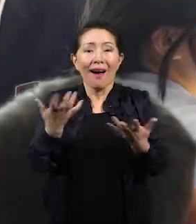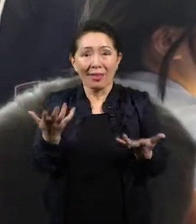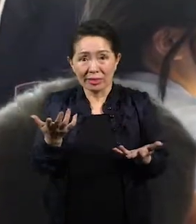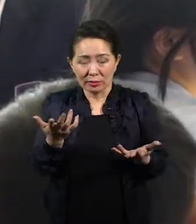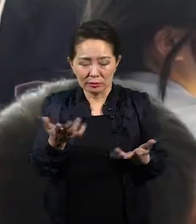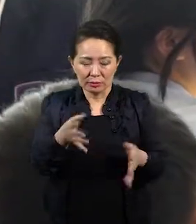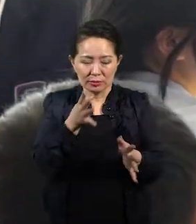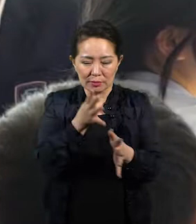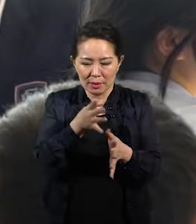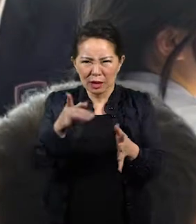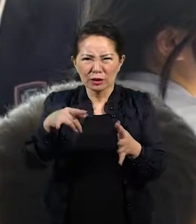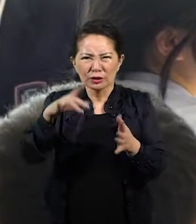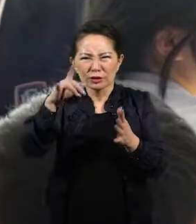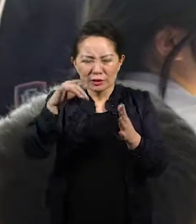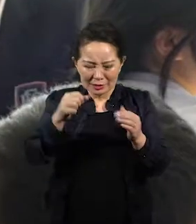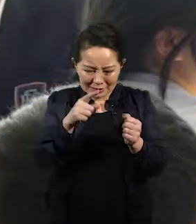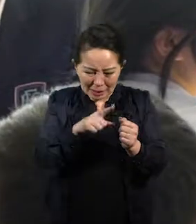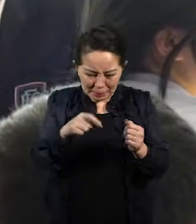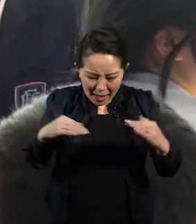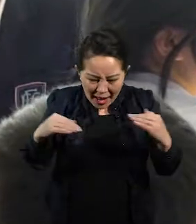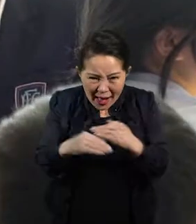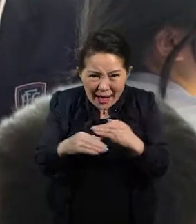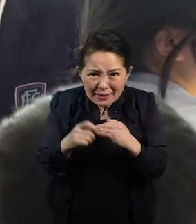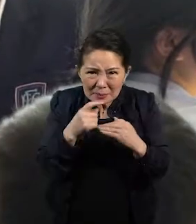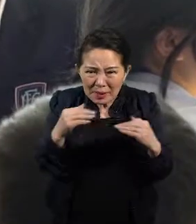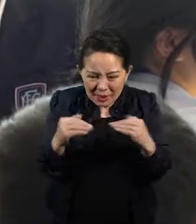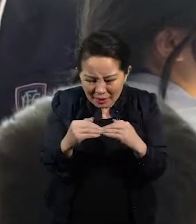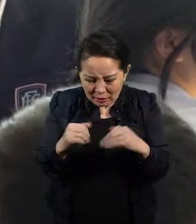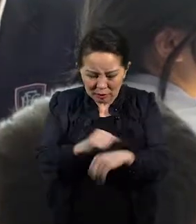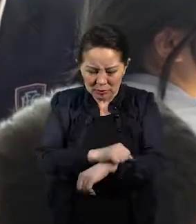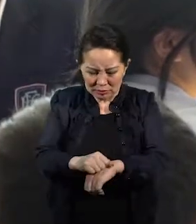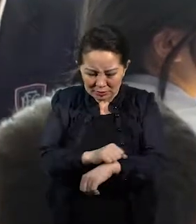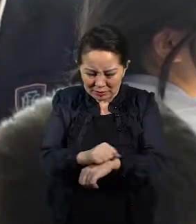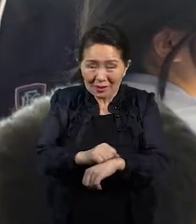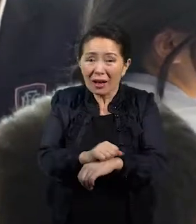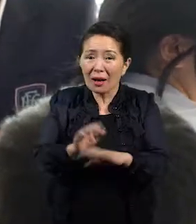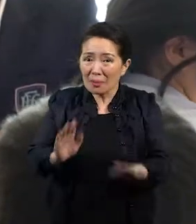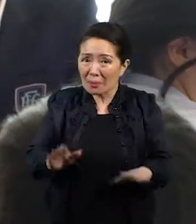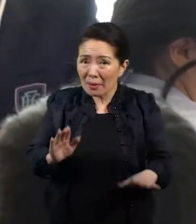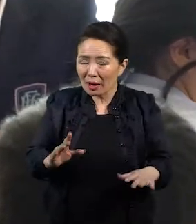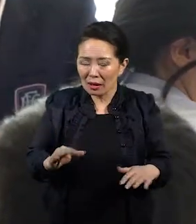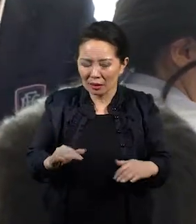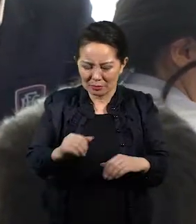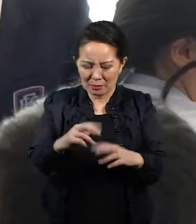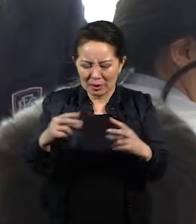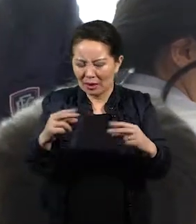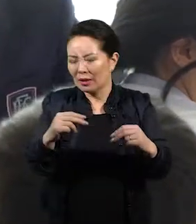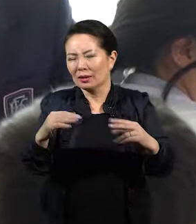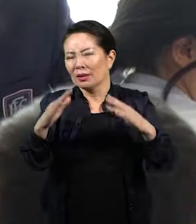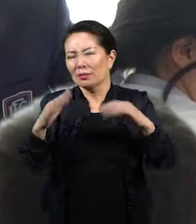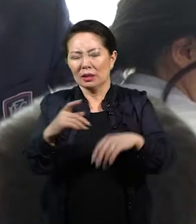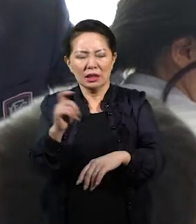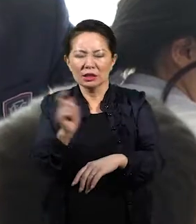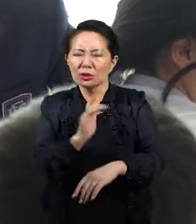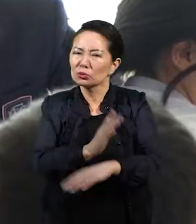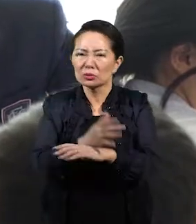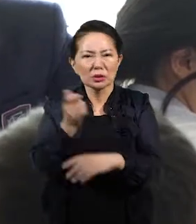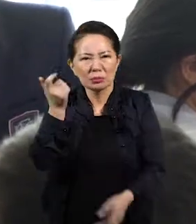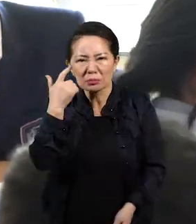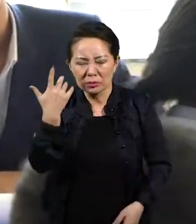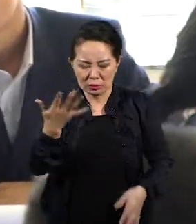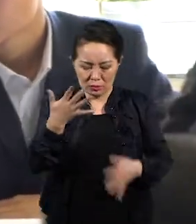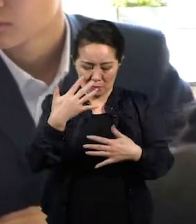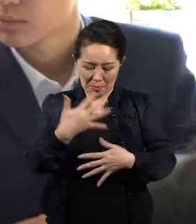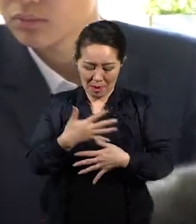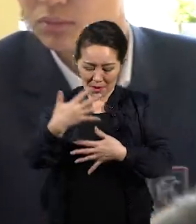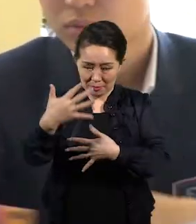урлагийн зам болохоор нөгөө жижигхэн зам учраас энэ хоёр хүн одоо ингээ маргалдаад удаан хугацаанд одоо маргалдаж дуусах хизээ дуусах мэдэгдэхгүй учраас